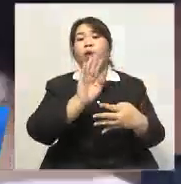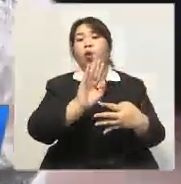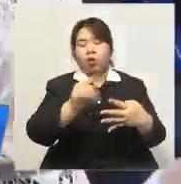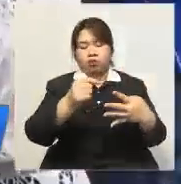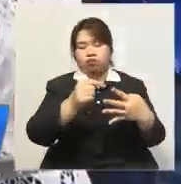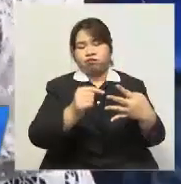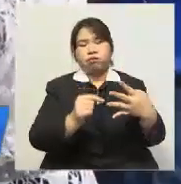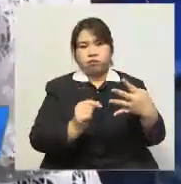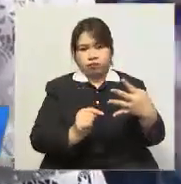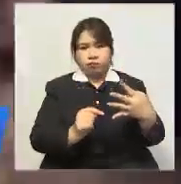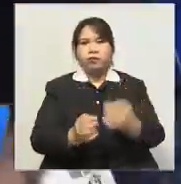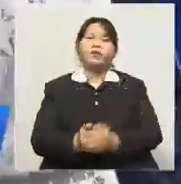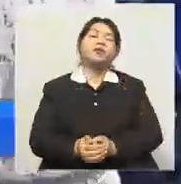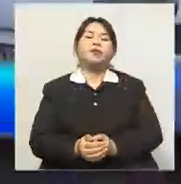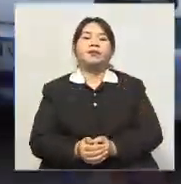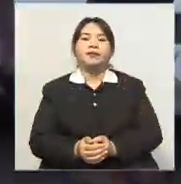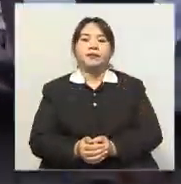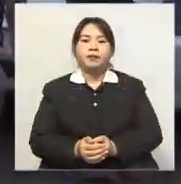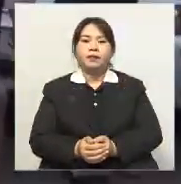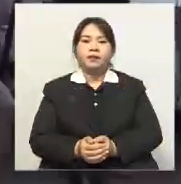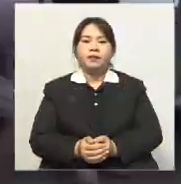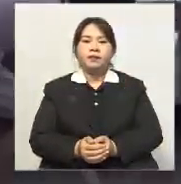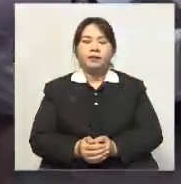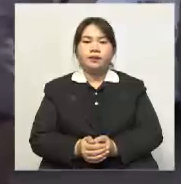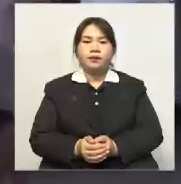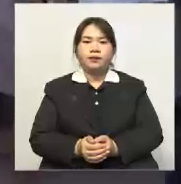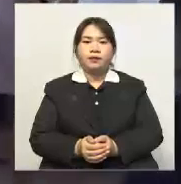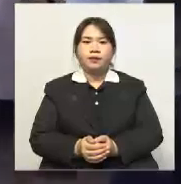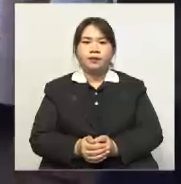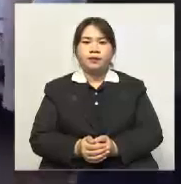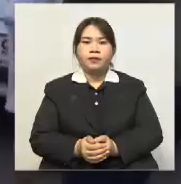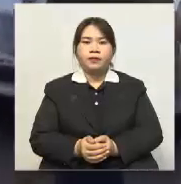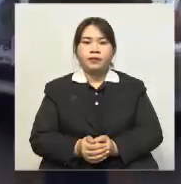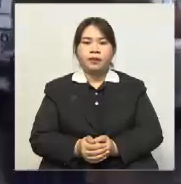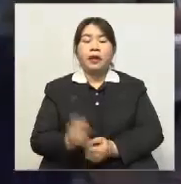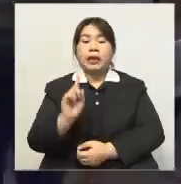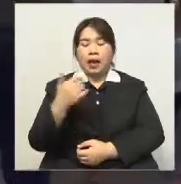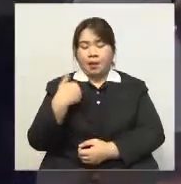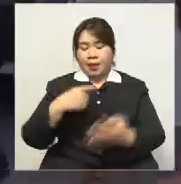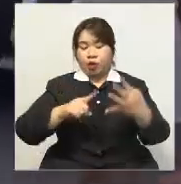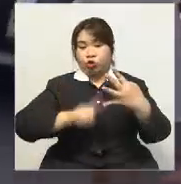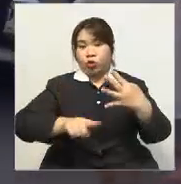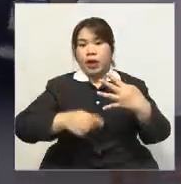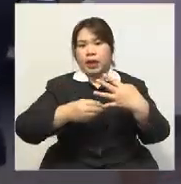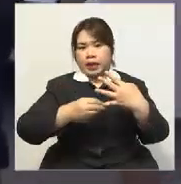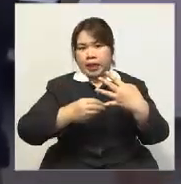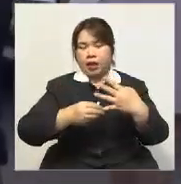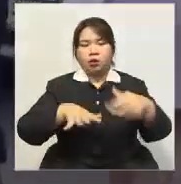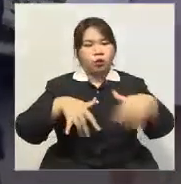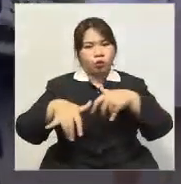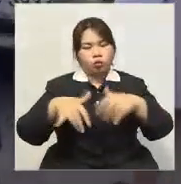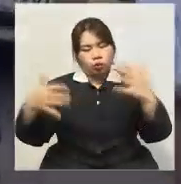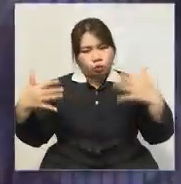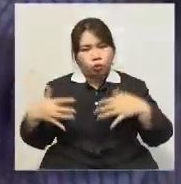ขอไปครับสีคุณเมืองนะครับและจากวัดสีเมืองถึงวัดชัยพรซึ่งในสายสุดท้ายนะครับมีประชาชน